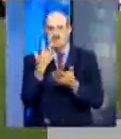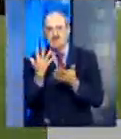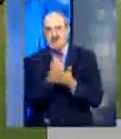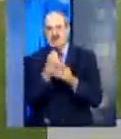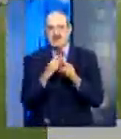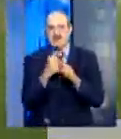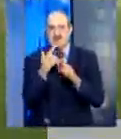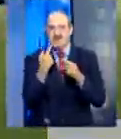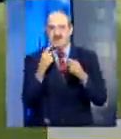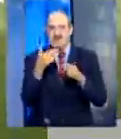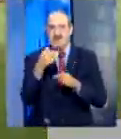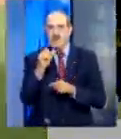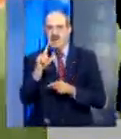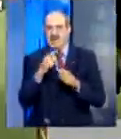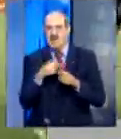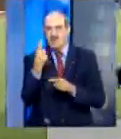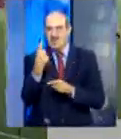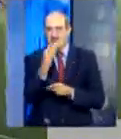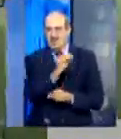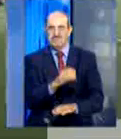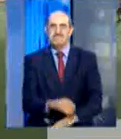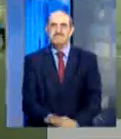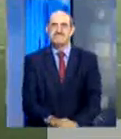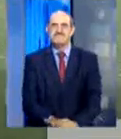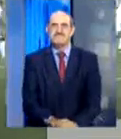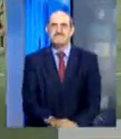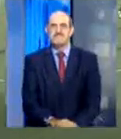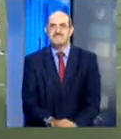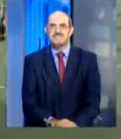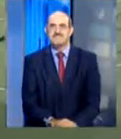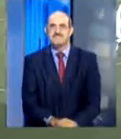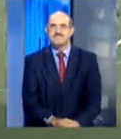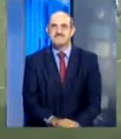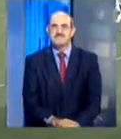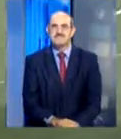على النجم المحلي بهدف دون رد.